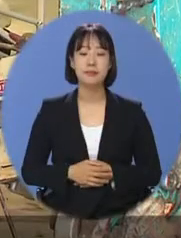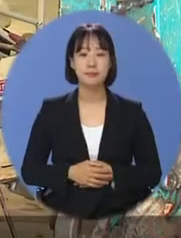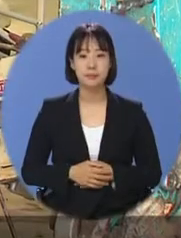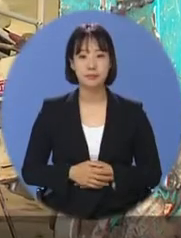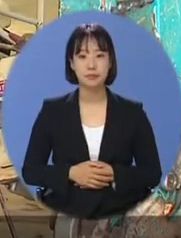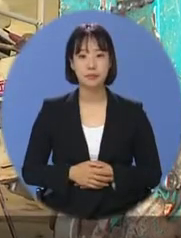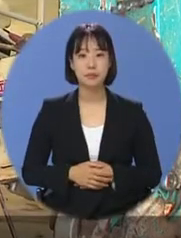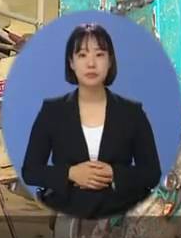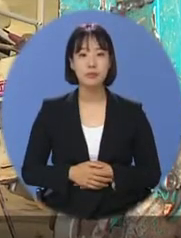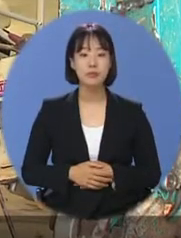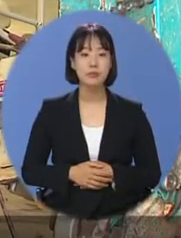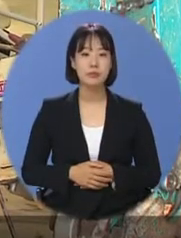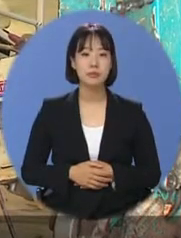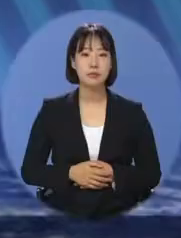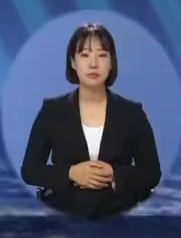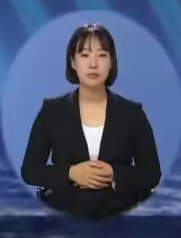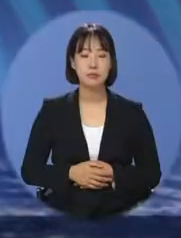단신 브리핑이었습니다.